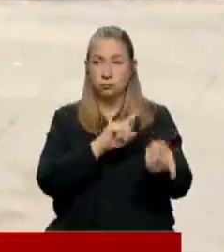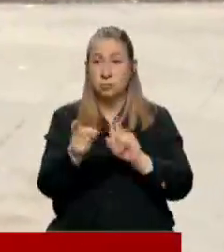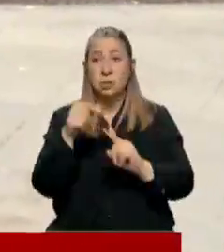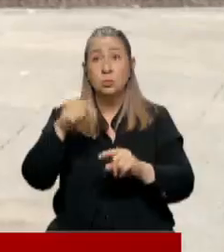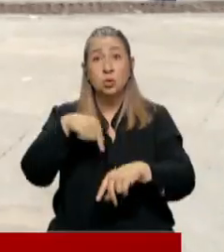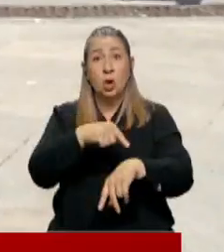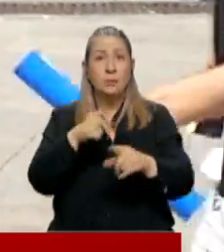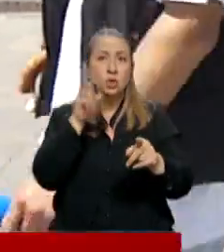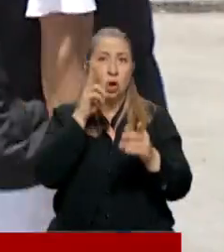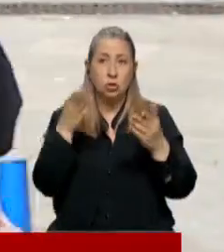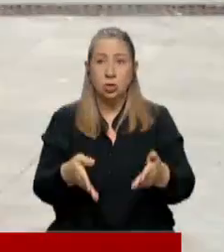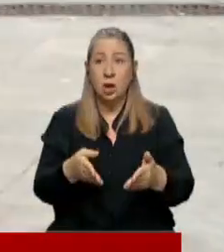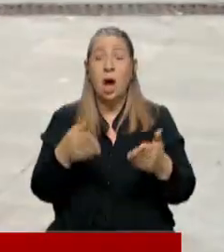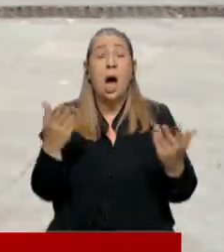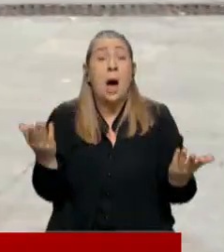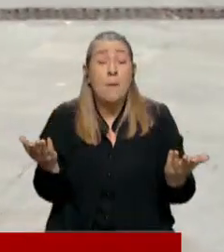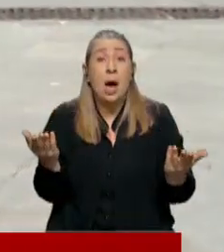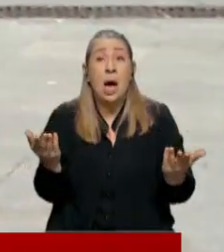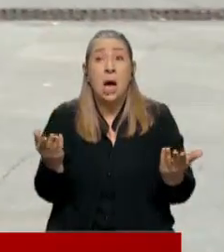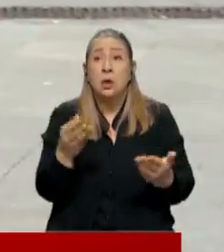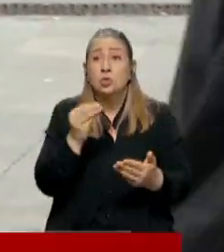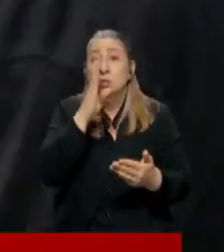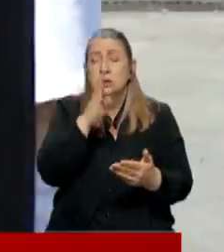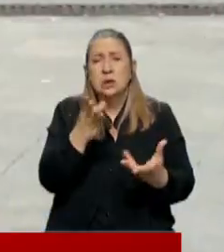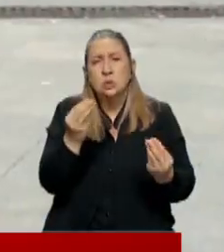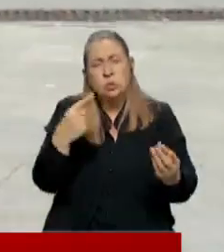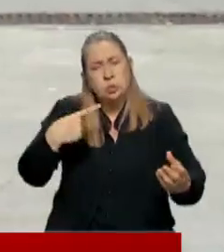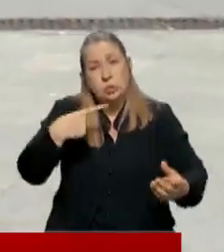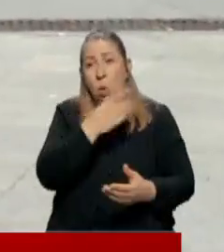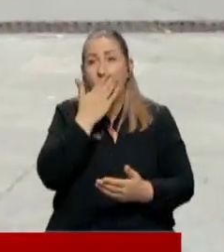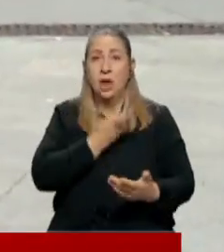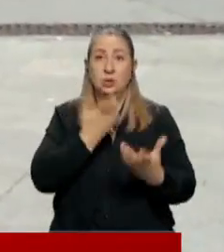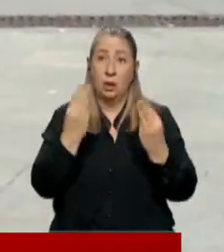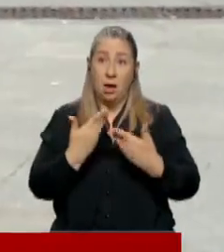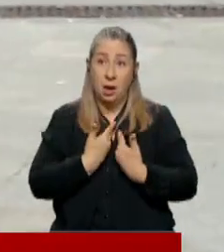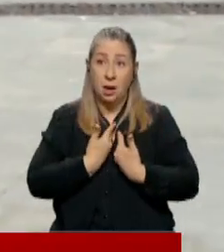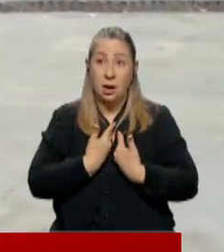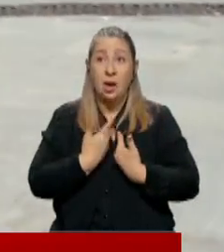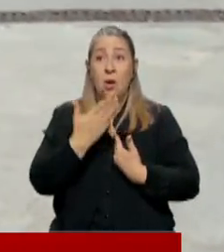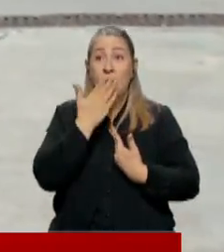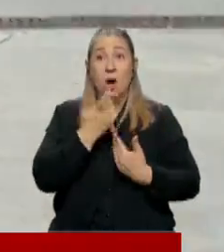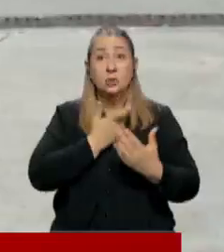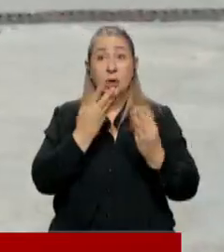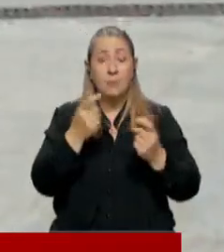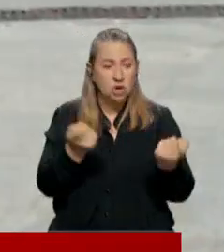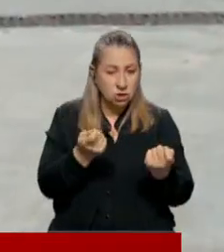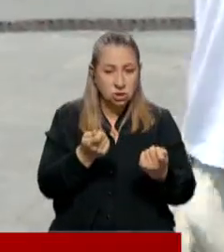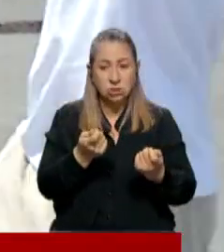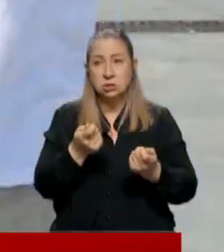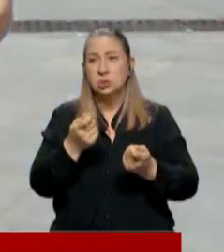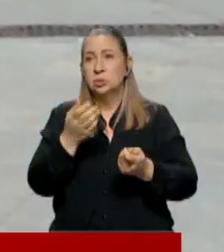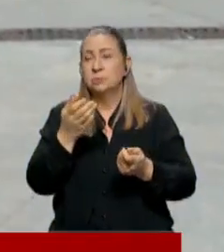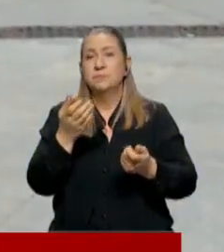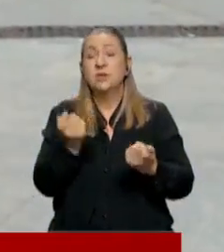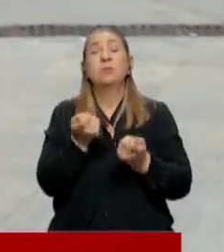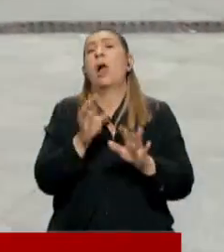Bu dönem son dönemim zaten ama yani cidden bizi çok zorladı öğrenciler olarak. Hani öğrenciler olarak hem çalışmadan